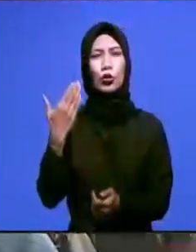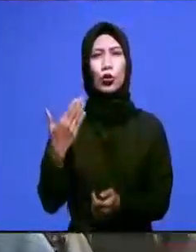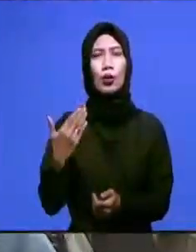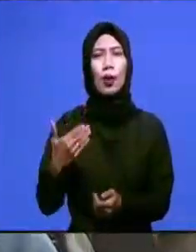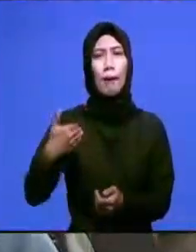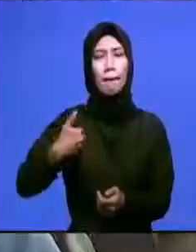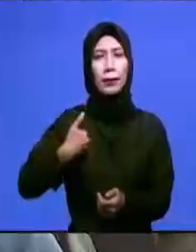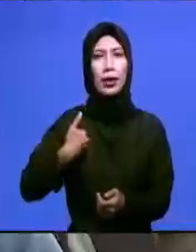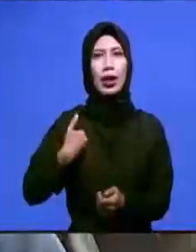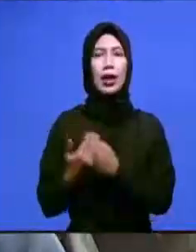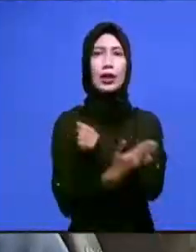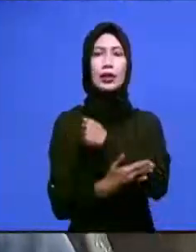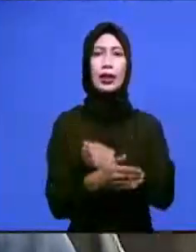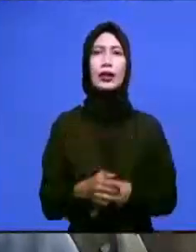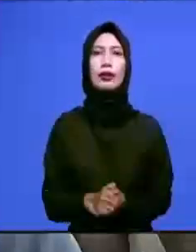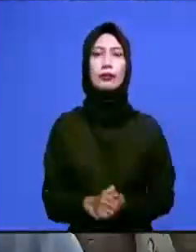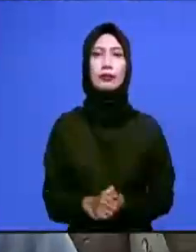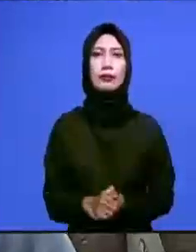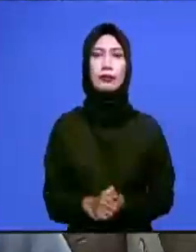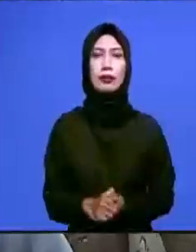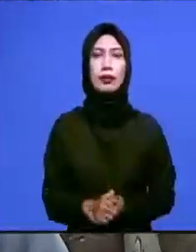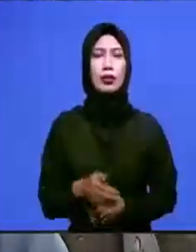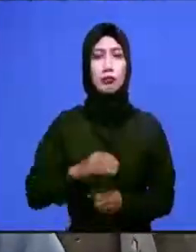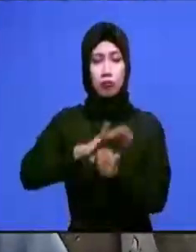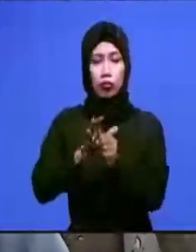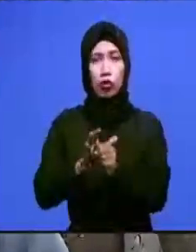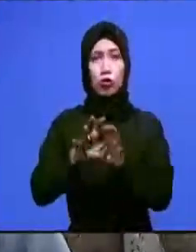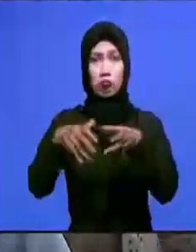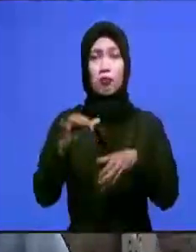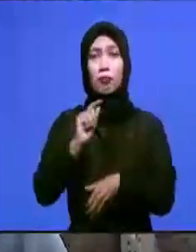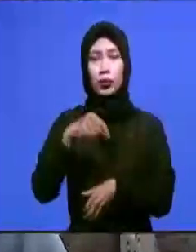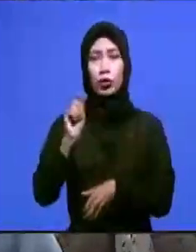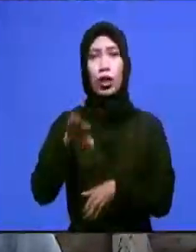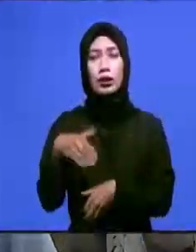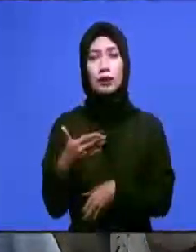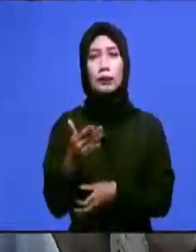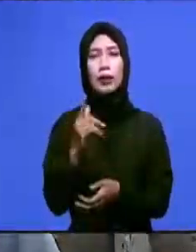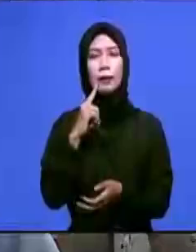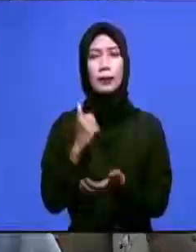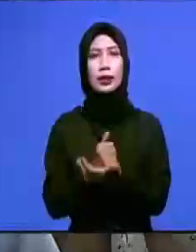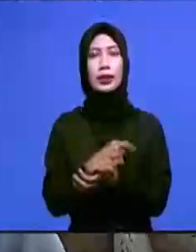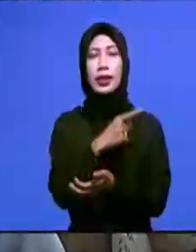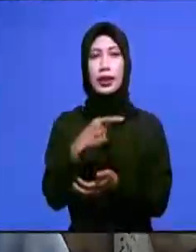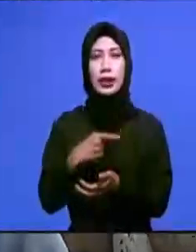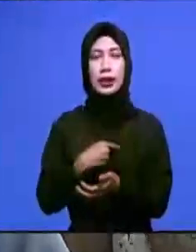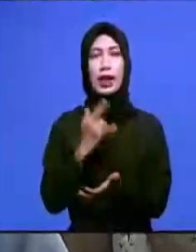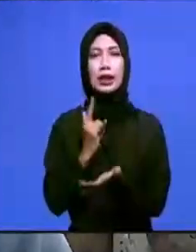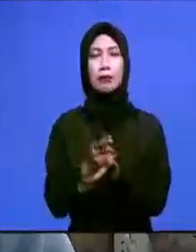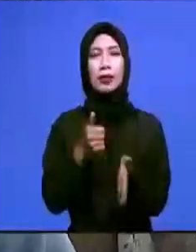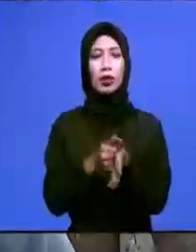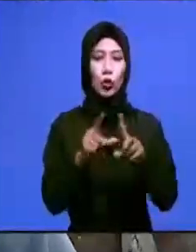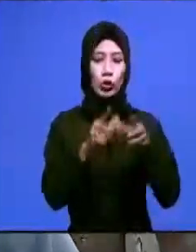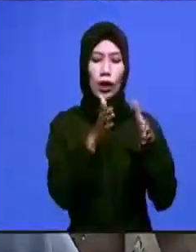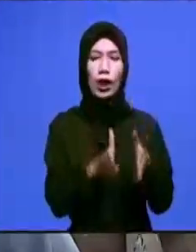Ya, ini untuk di tengah-tengah pandemi, yang penting kita mengikuti sesuai arahan protokol. Satu, memakai masker, kedua,